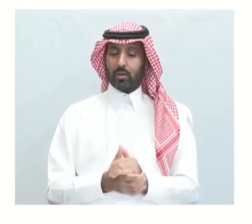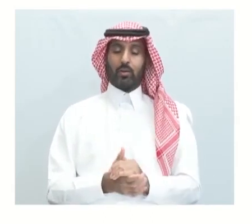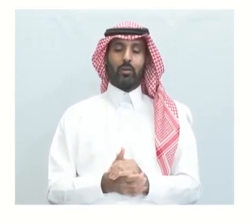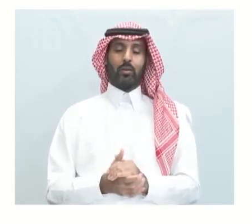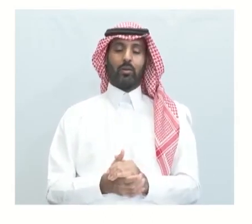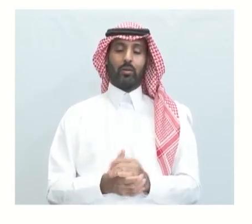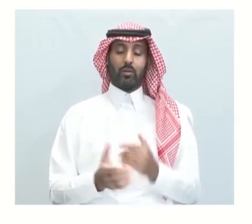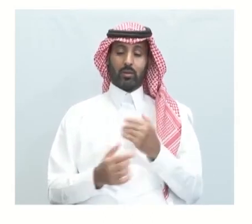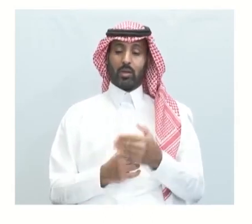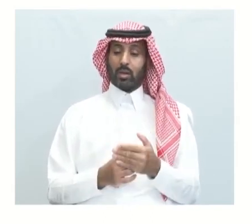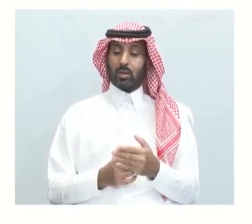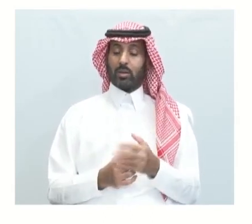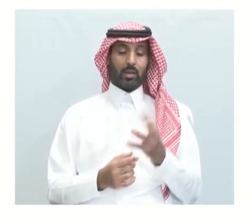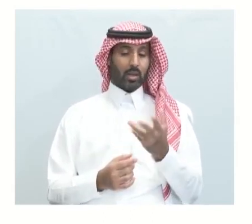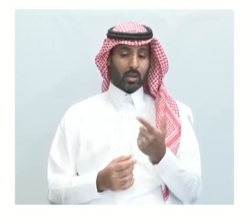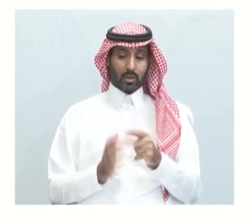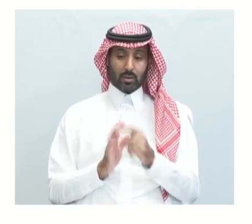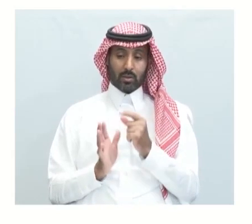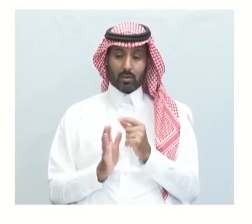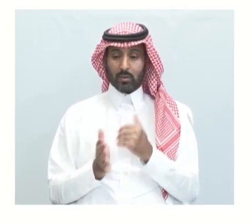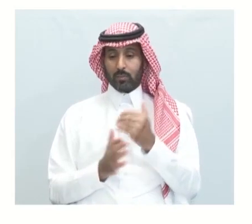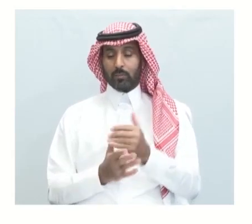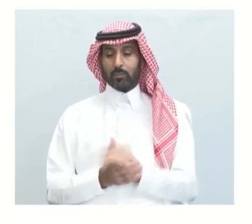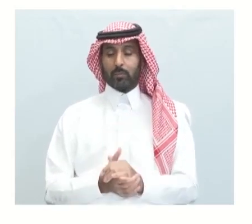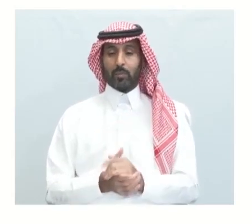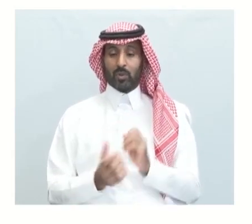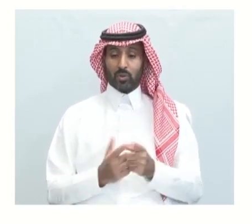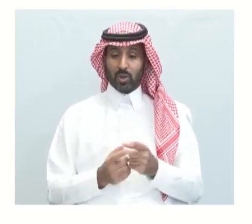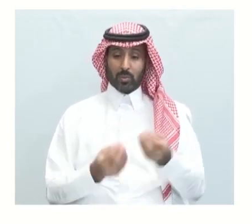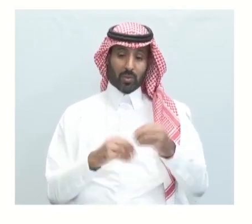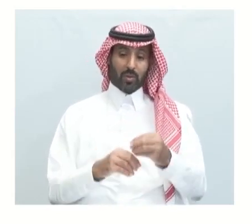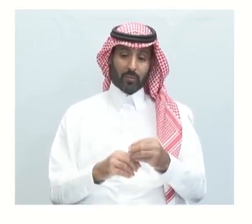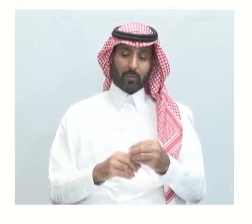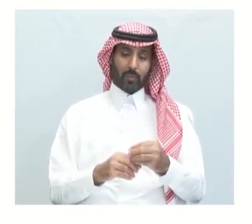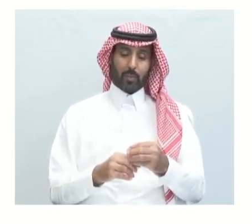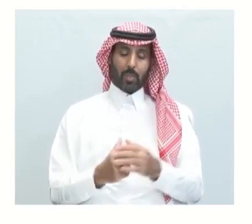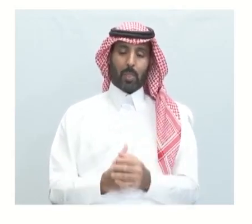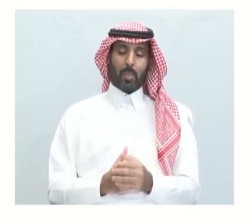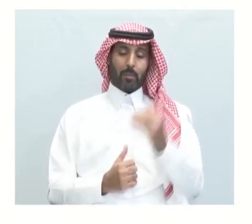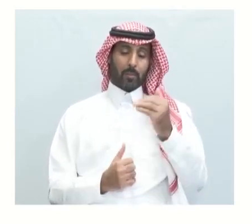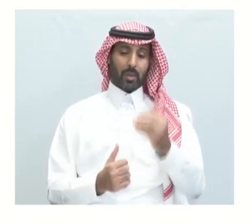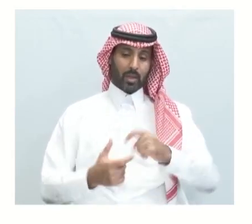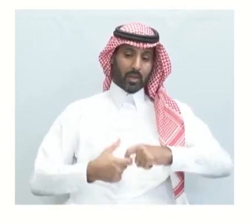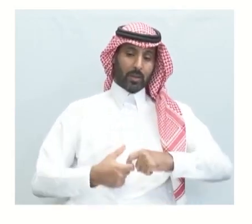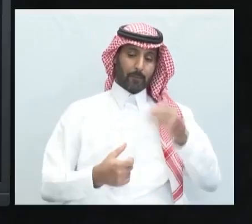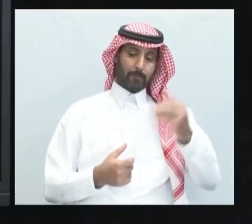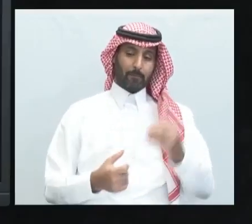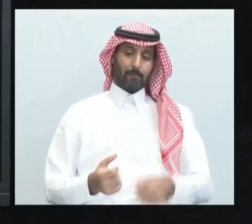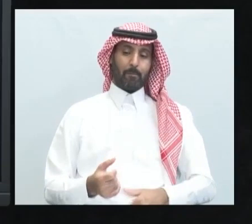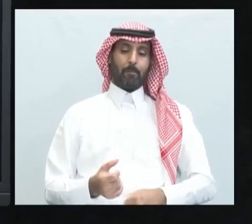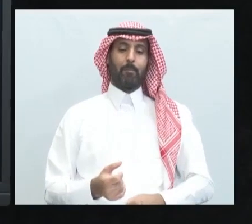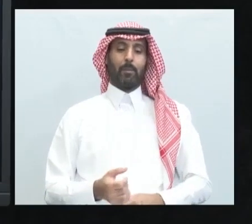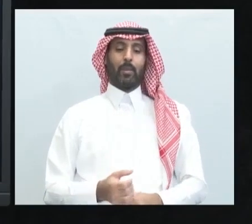تقتصر العمليه على تغيير قيم العناوين في العقده التي تسرع من عمليه الاضافه في حاله القوائم المترابطه بمعنى نحتاج